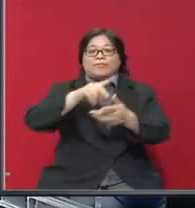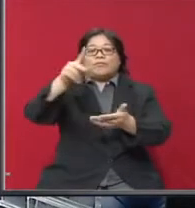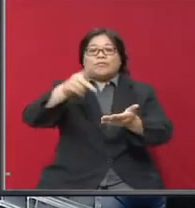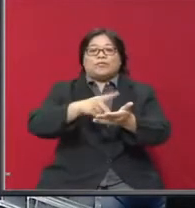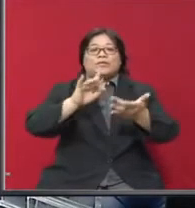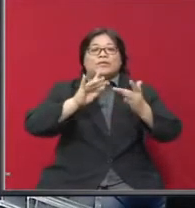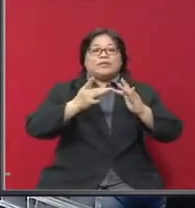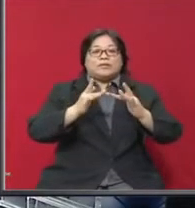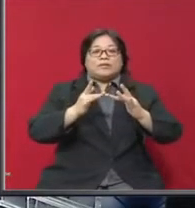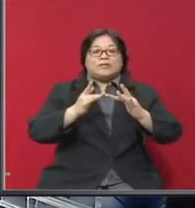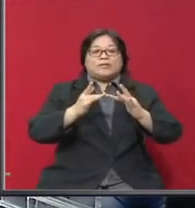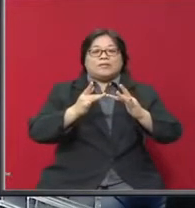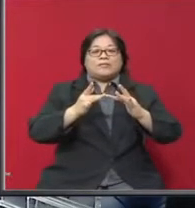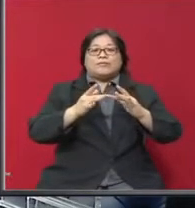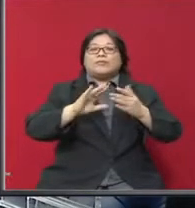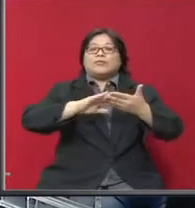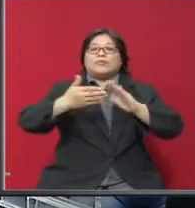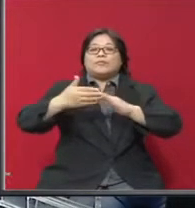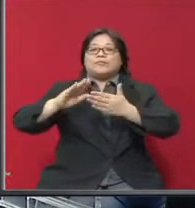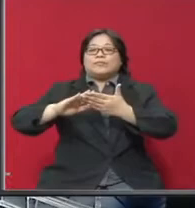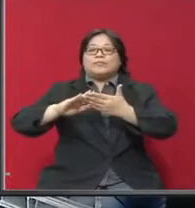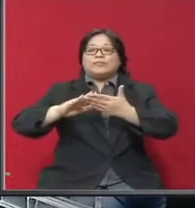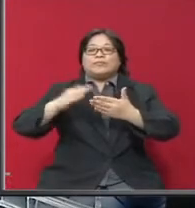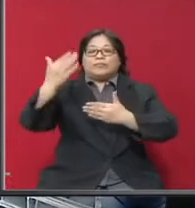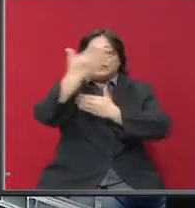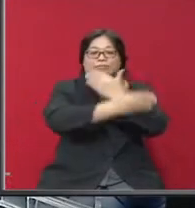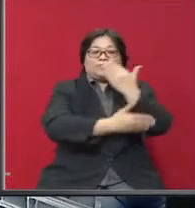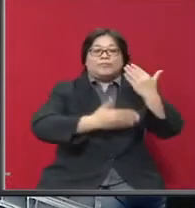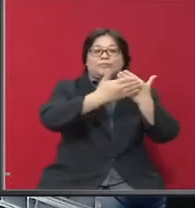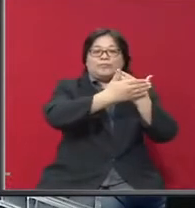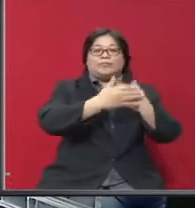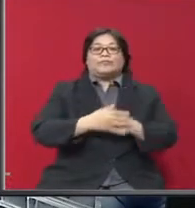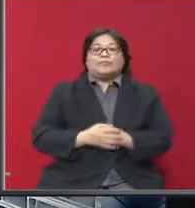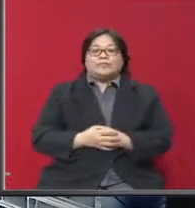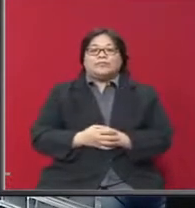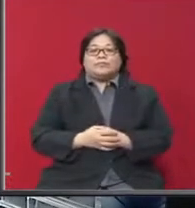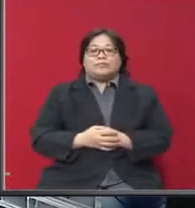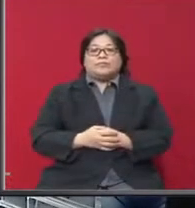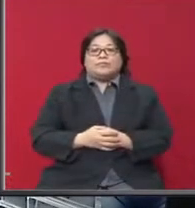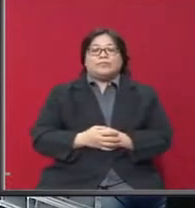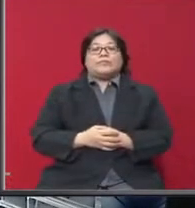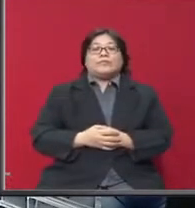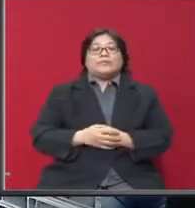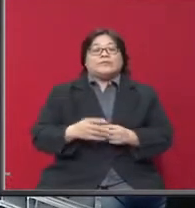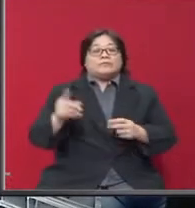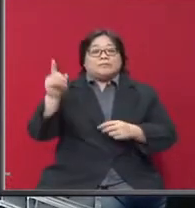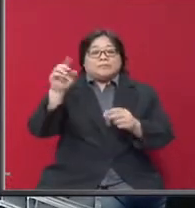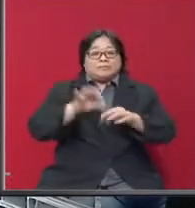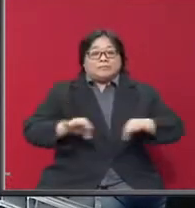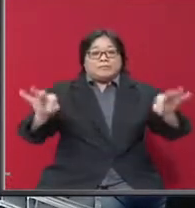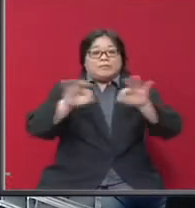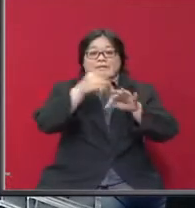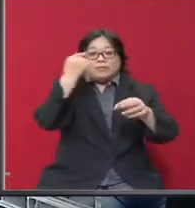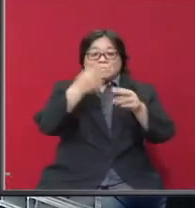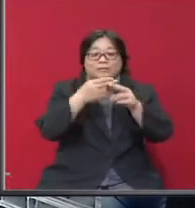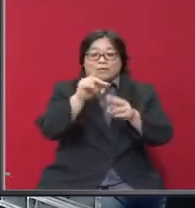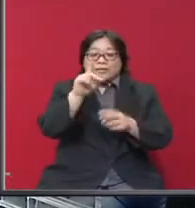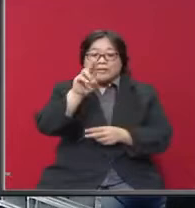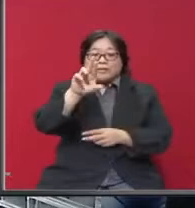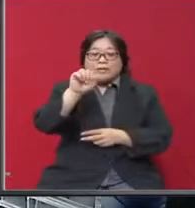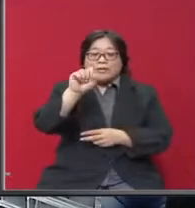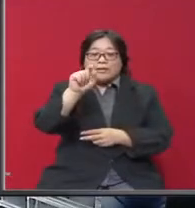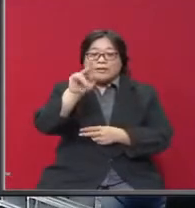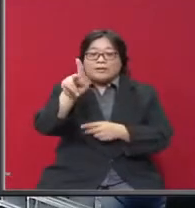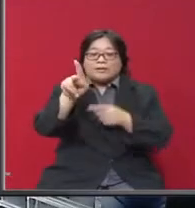pusat internet community diseluruh negara yang drastic ya Muhammad sebuah ada pekerjaan drastic